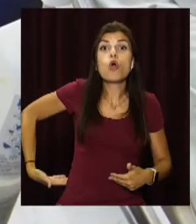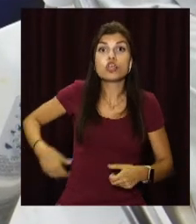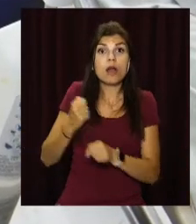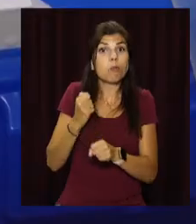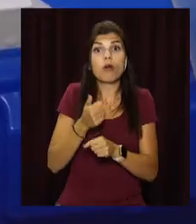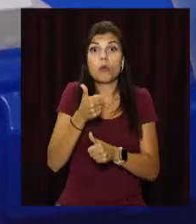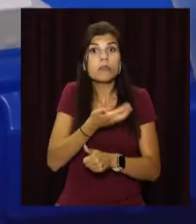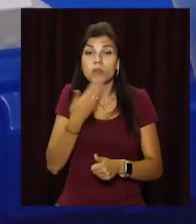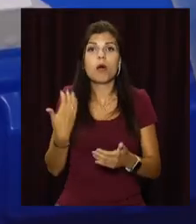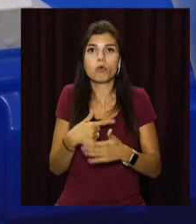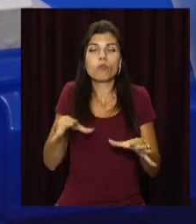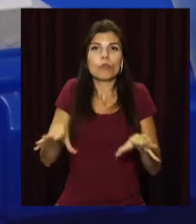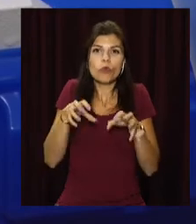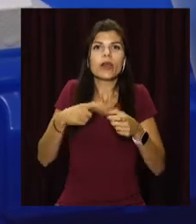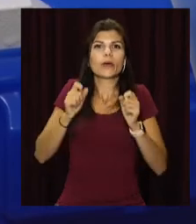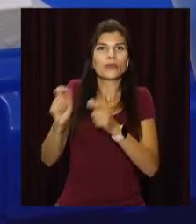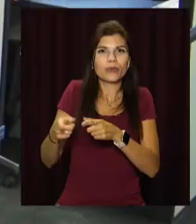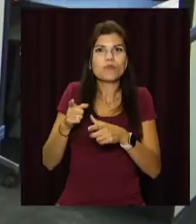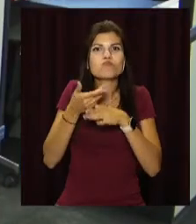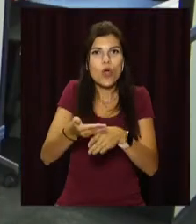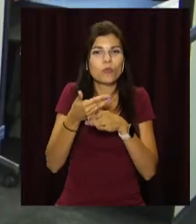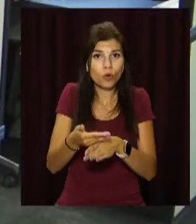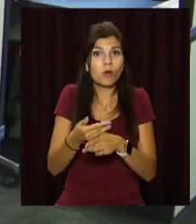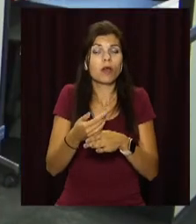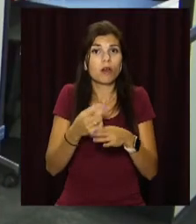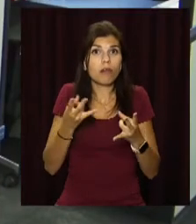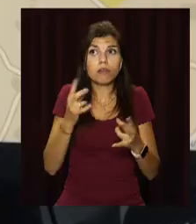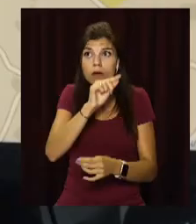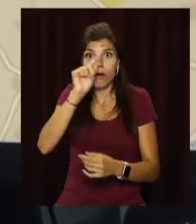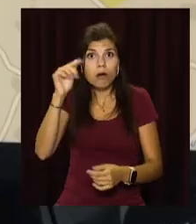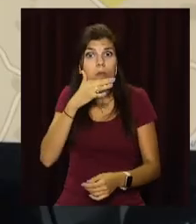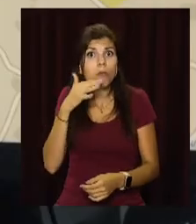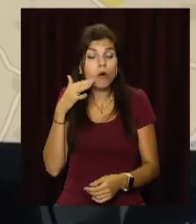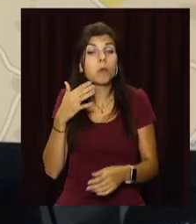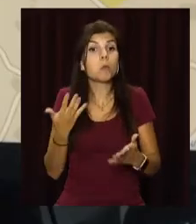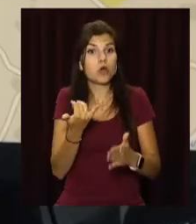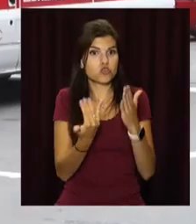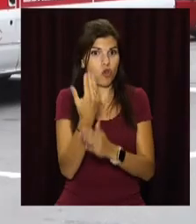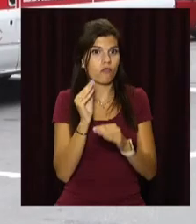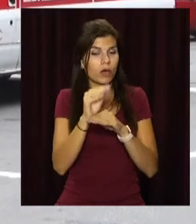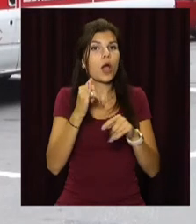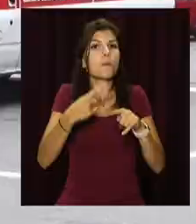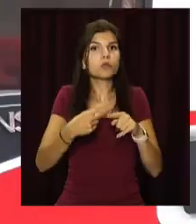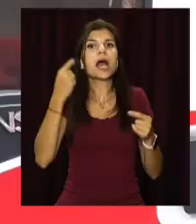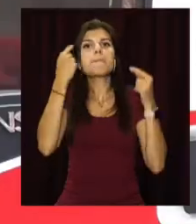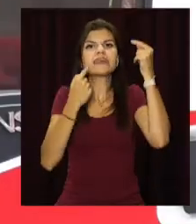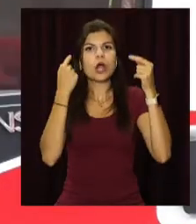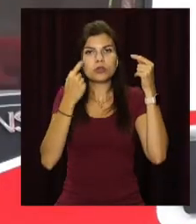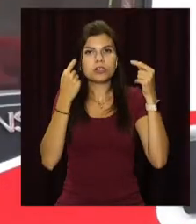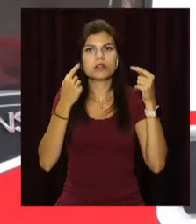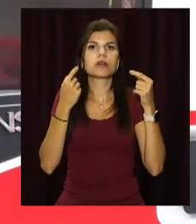пацієнтів перебувають на замісній нирковій терапії. Ще одна послуга, яку можна отримати за новим пакетом – психіатрична допомога